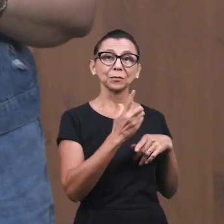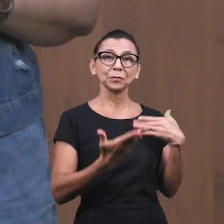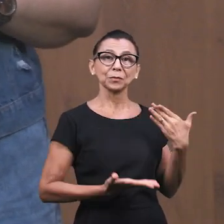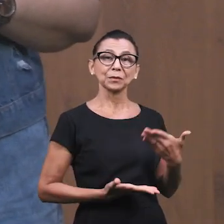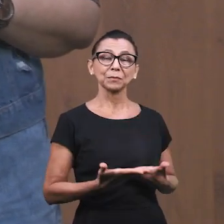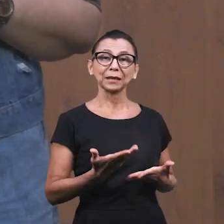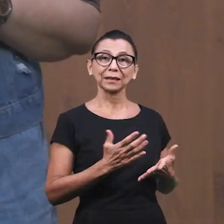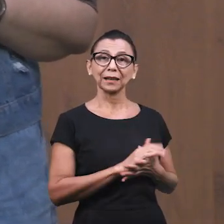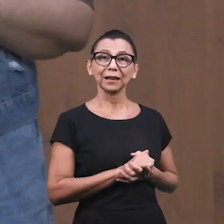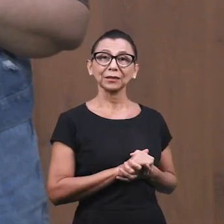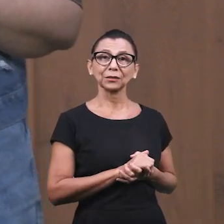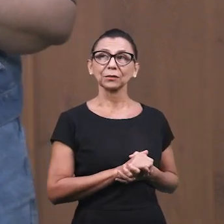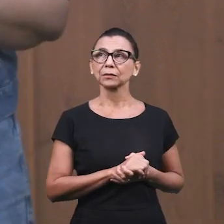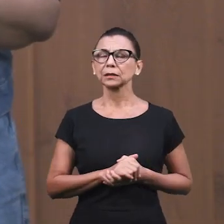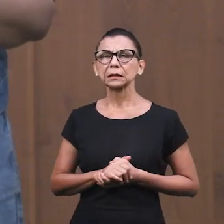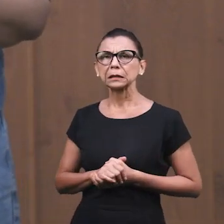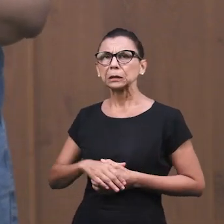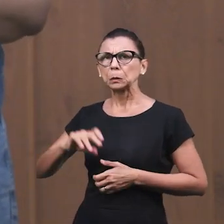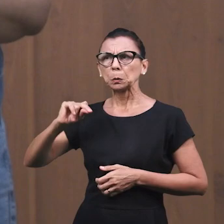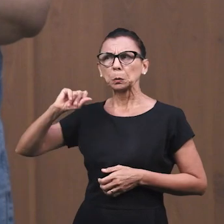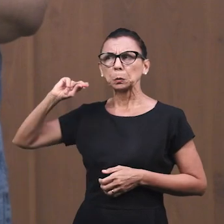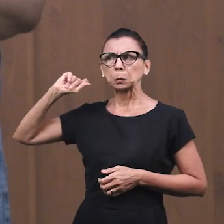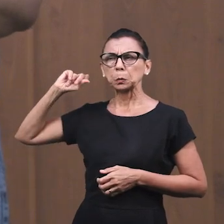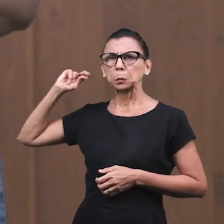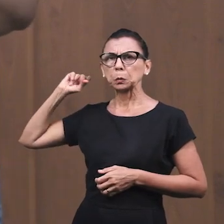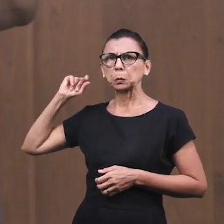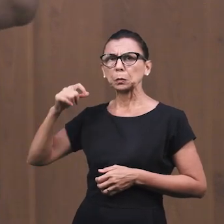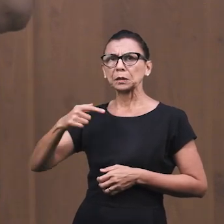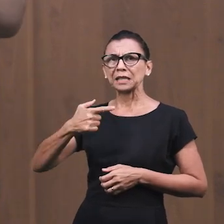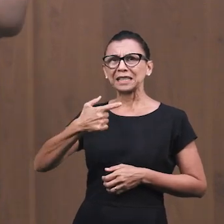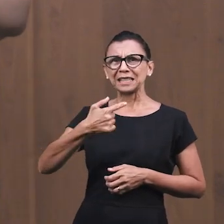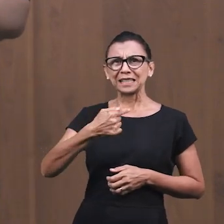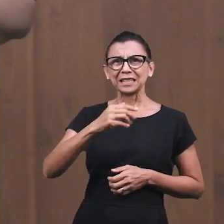le majordome. Le prophète Isaïe,